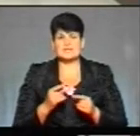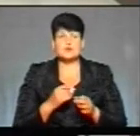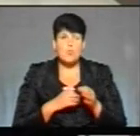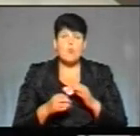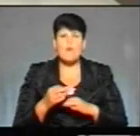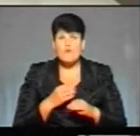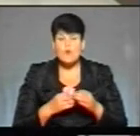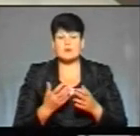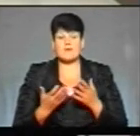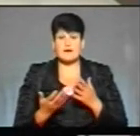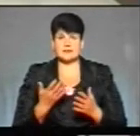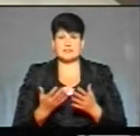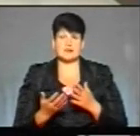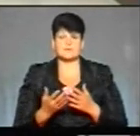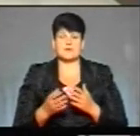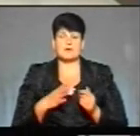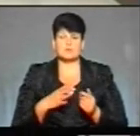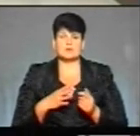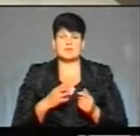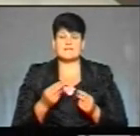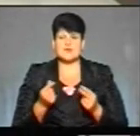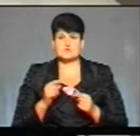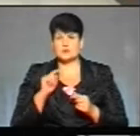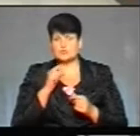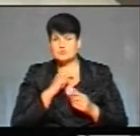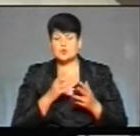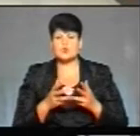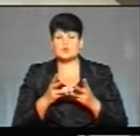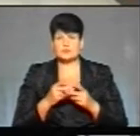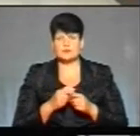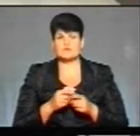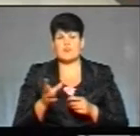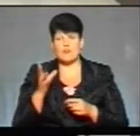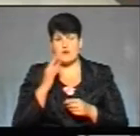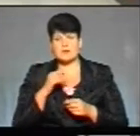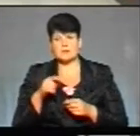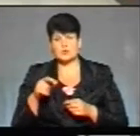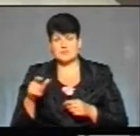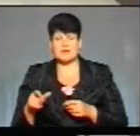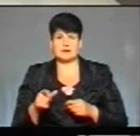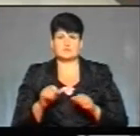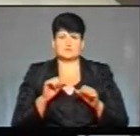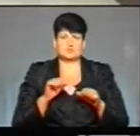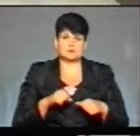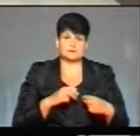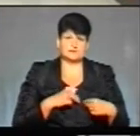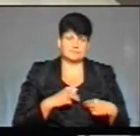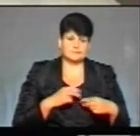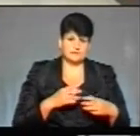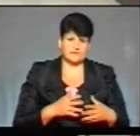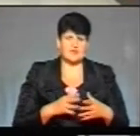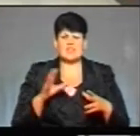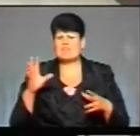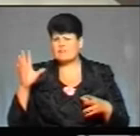але по фінансово-економічних розрахунках, з урахуванням людського фактору, з урахуванням кадрового потенціалу, з урахуванням, ну, скажімо так, всіх